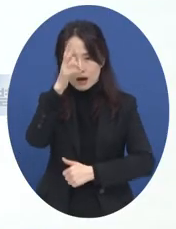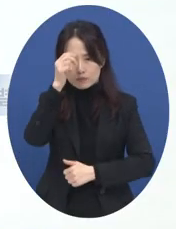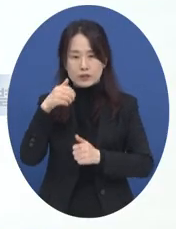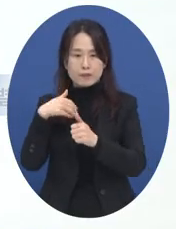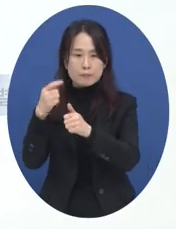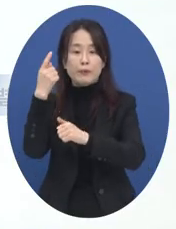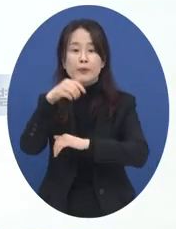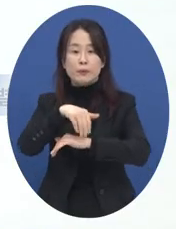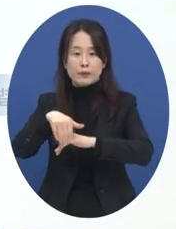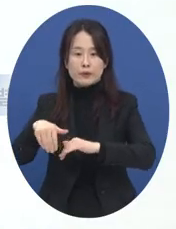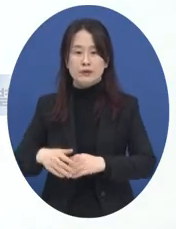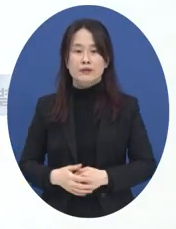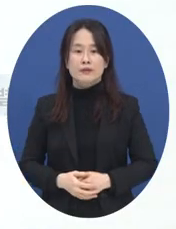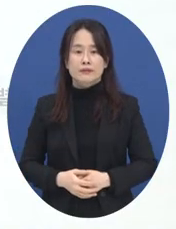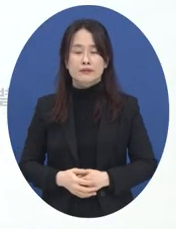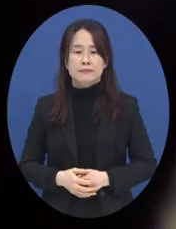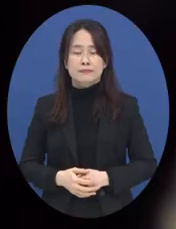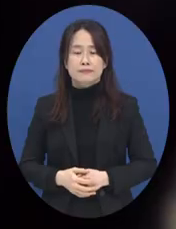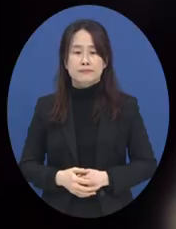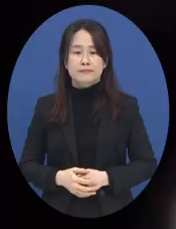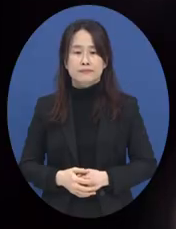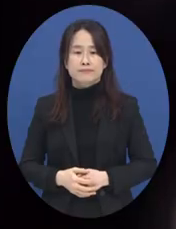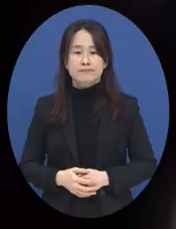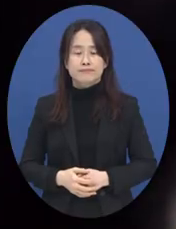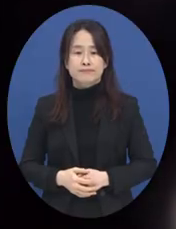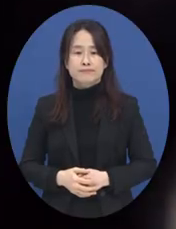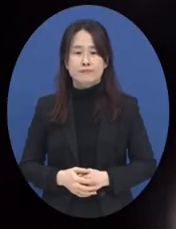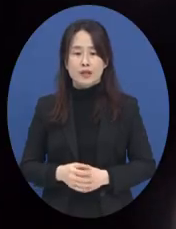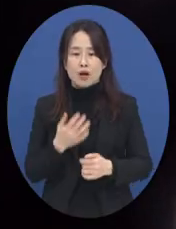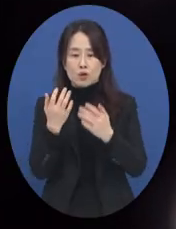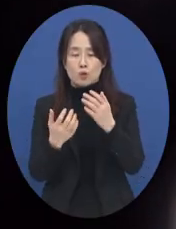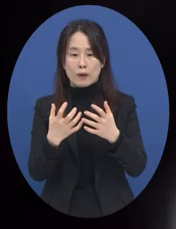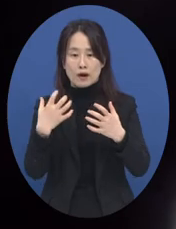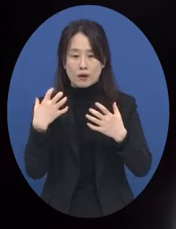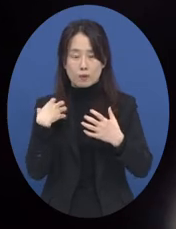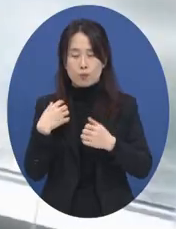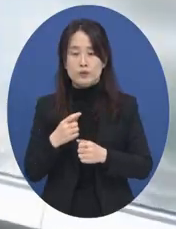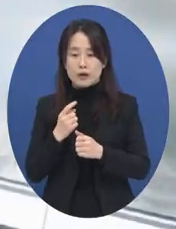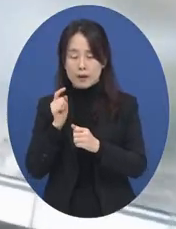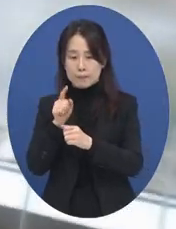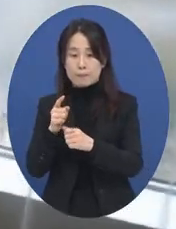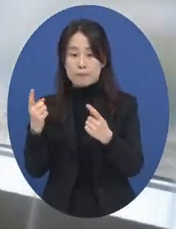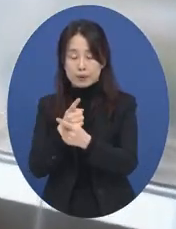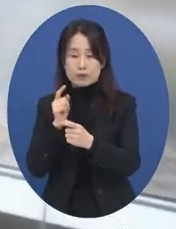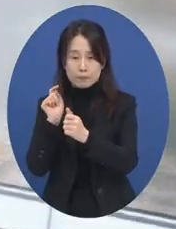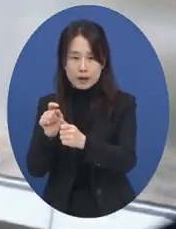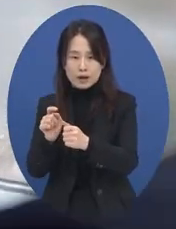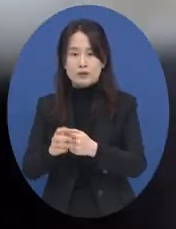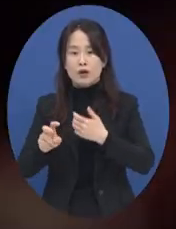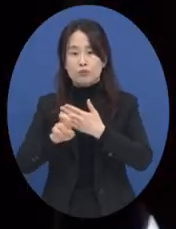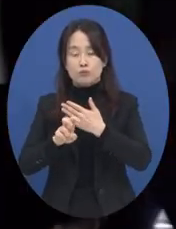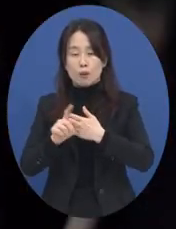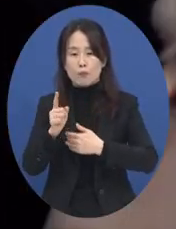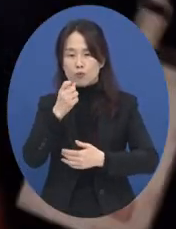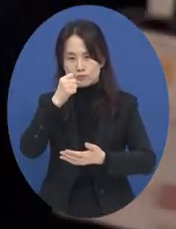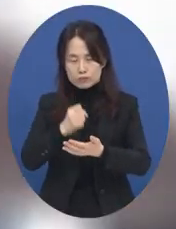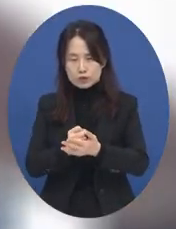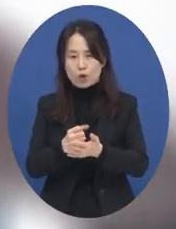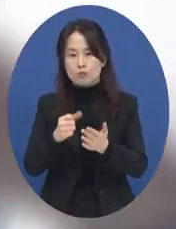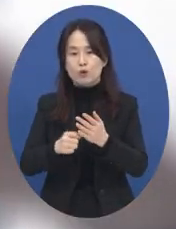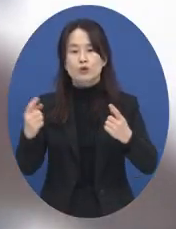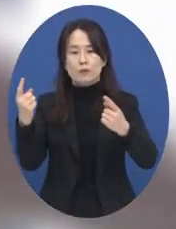입건 후 검찰 송치할 예정입니다. 경기도는 관할 소방서의 시정명령을 통해 불법 시공된 지지대를